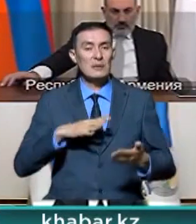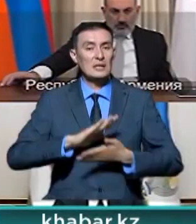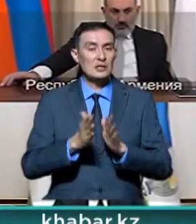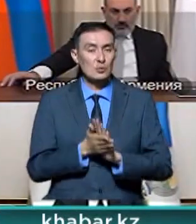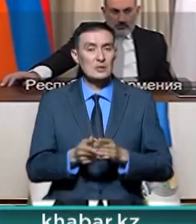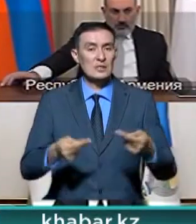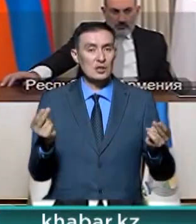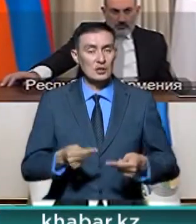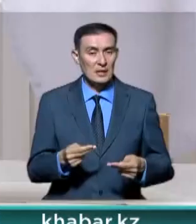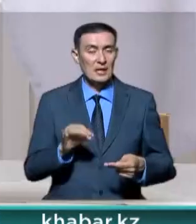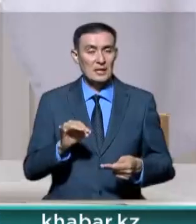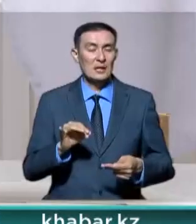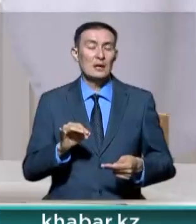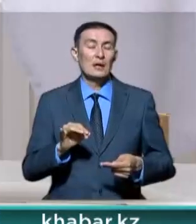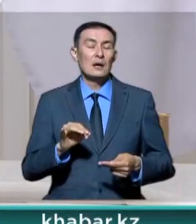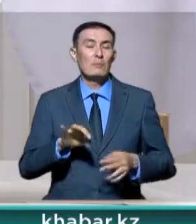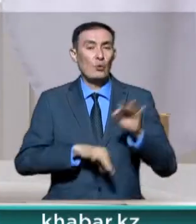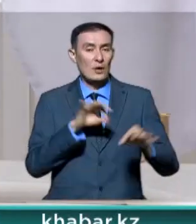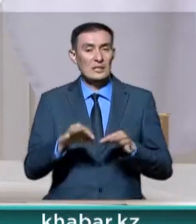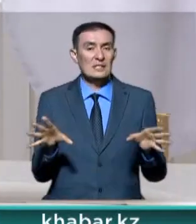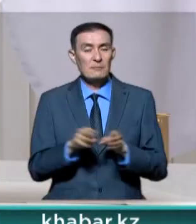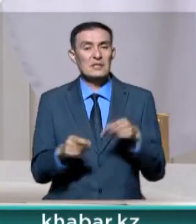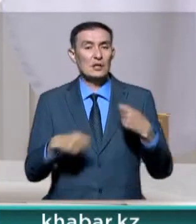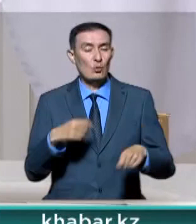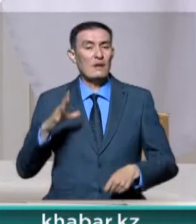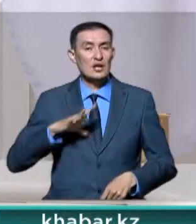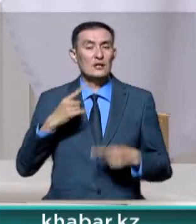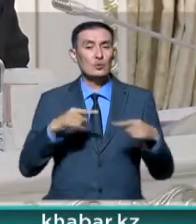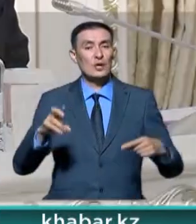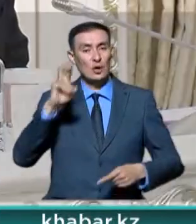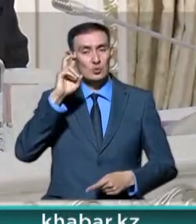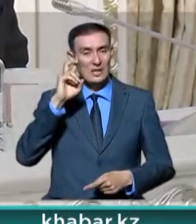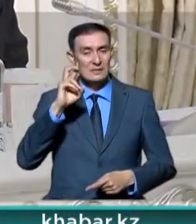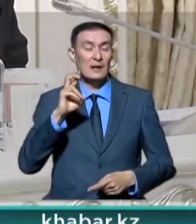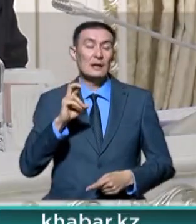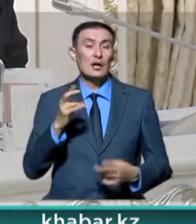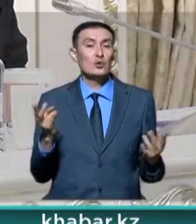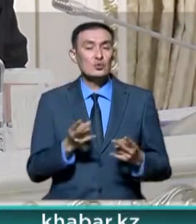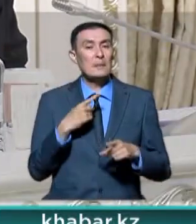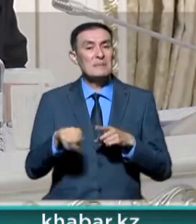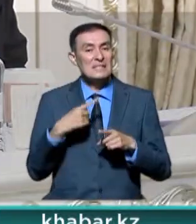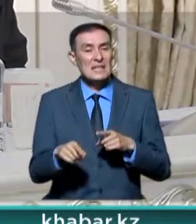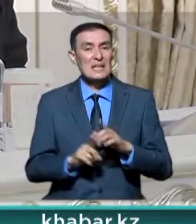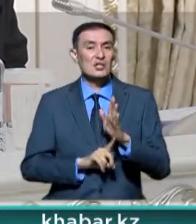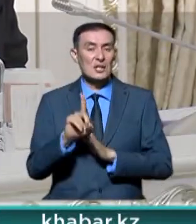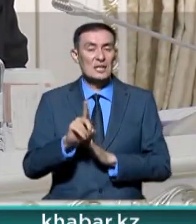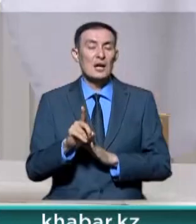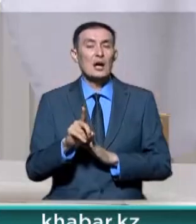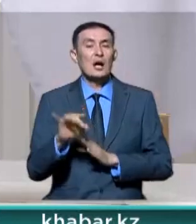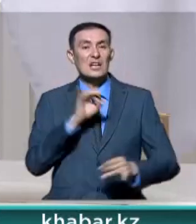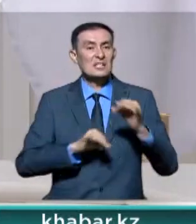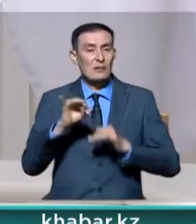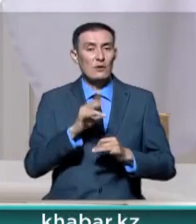достигнуты соглашения и договоренности. Совместной торговли ждут и другие государства континента. Нужно быстрее перейти от слов к